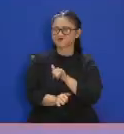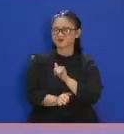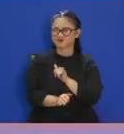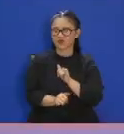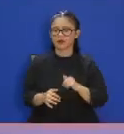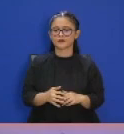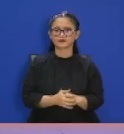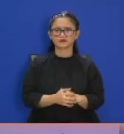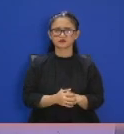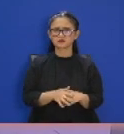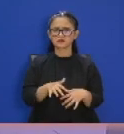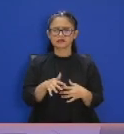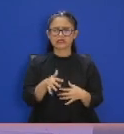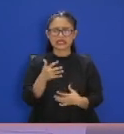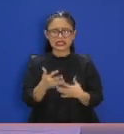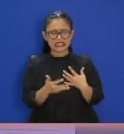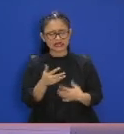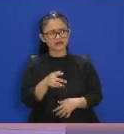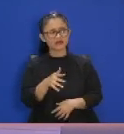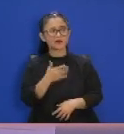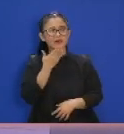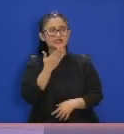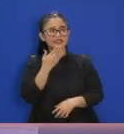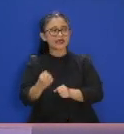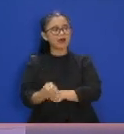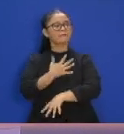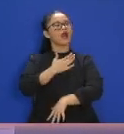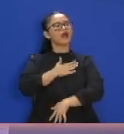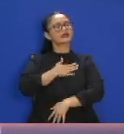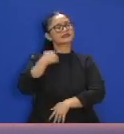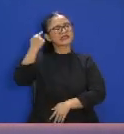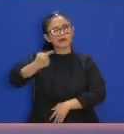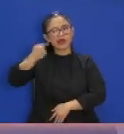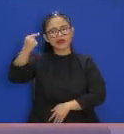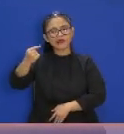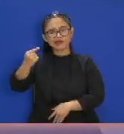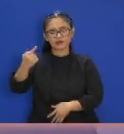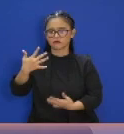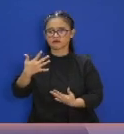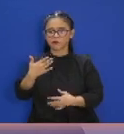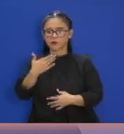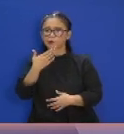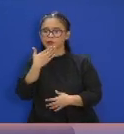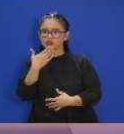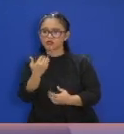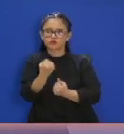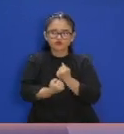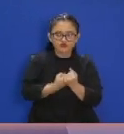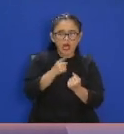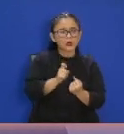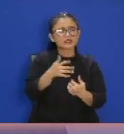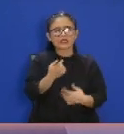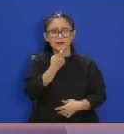Itu apa? Di efek sehari-hari apa? Apa yang harus apa effort atau usaha apa yang kalian harus